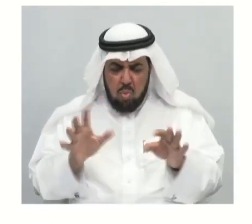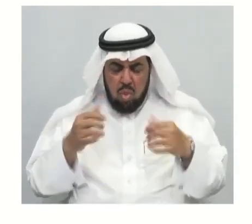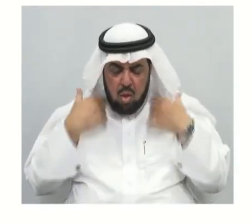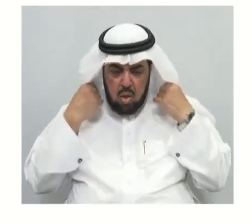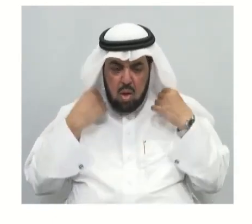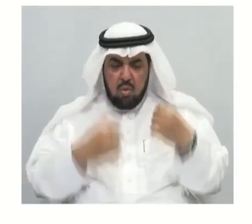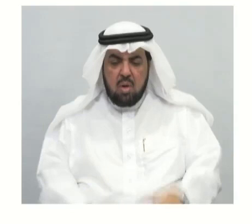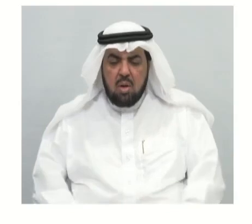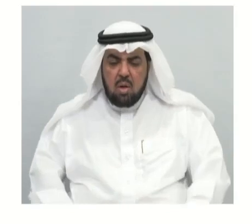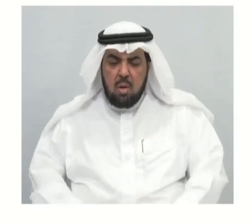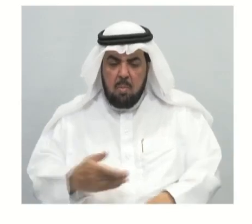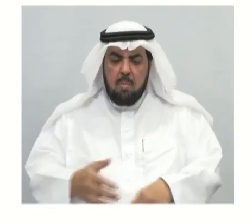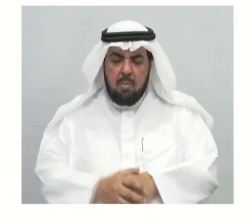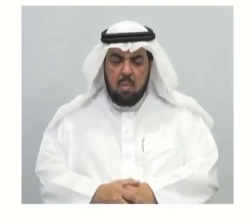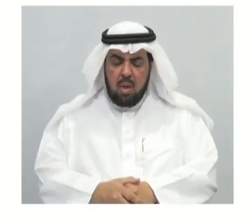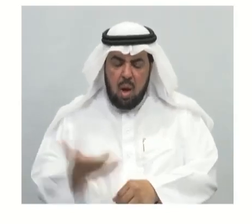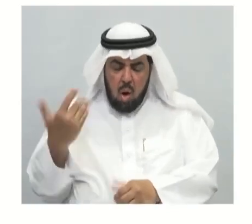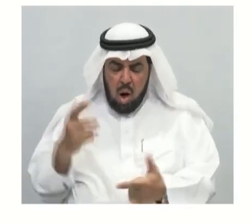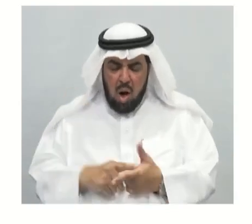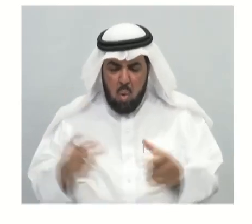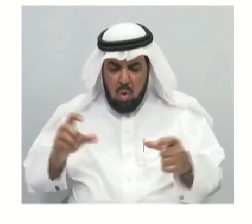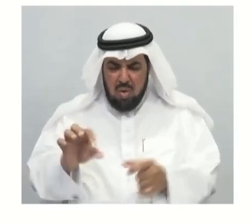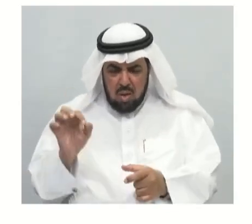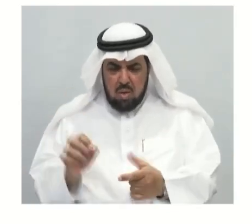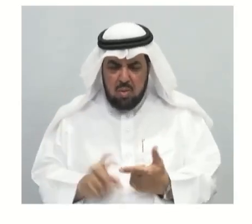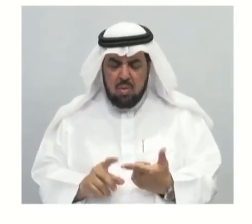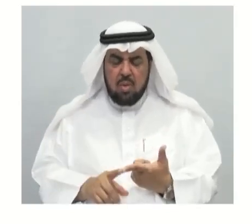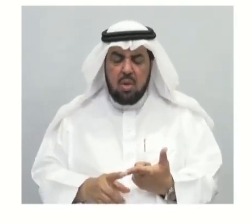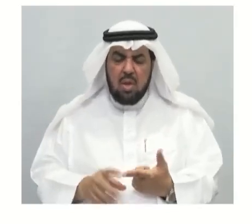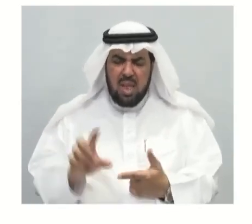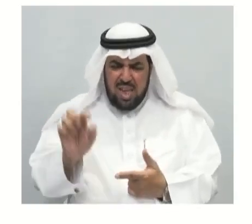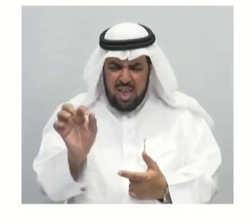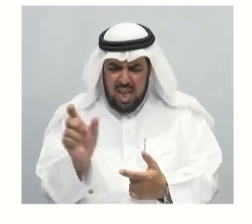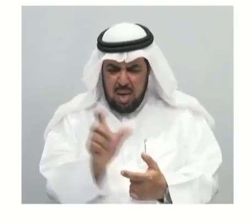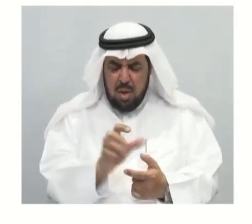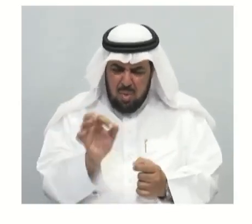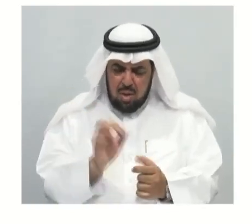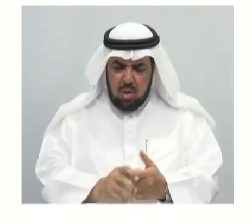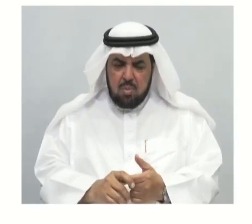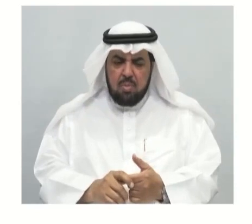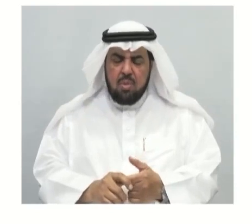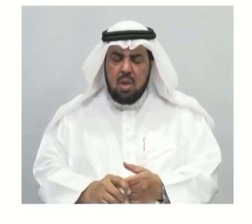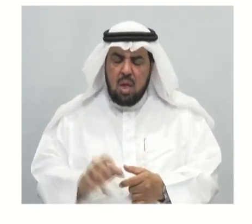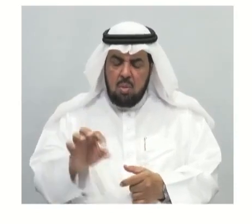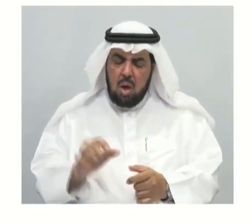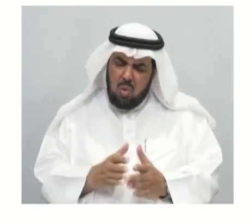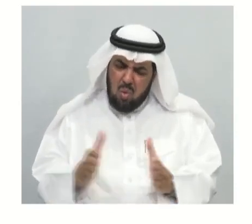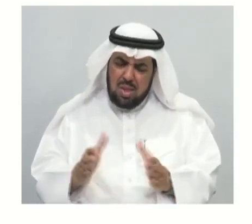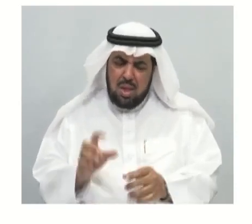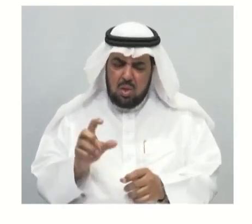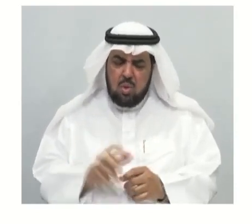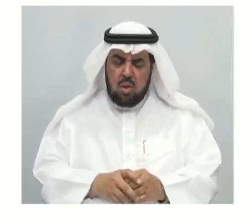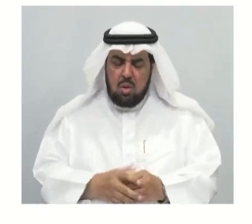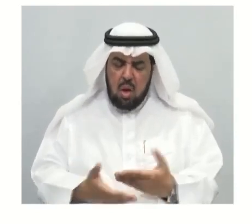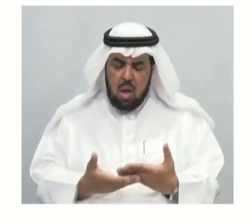لدينا هنا بعد ان كان مختصرا العنوان في كلمات محدده هنا نتوسع قليلا